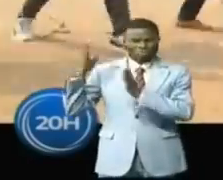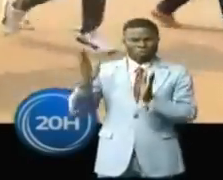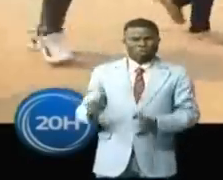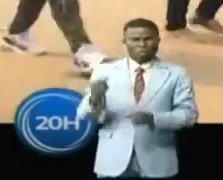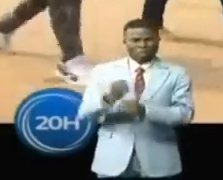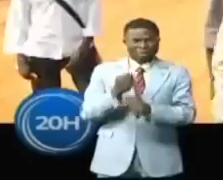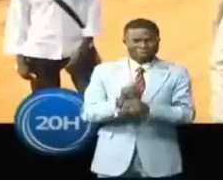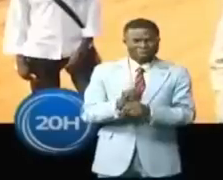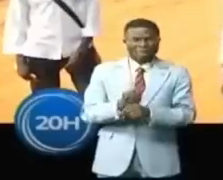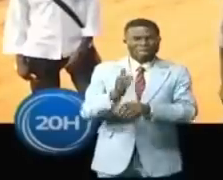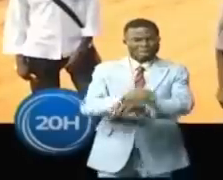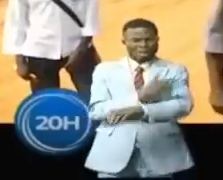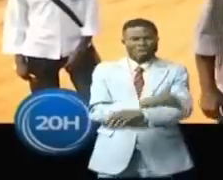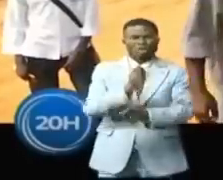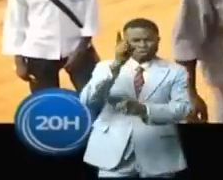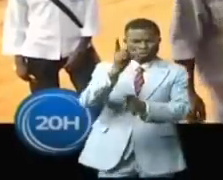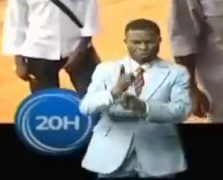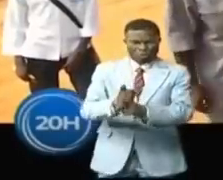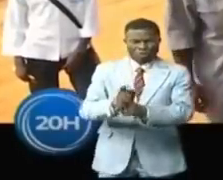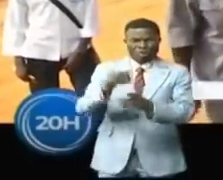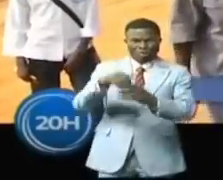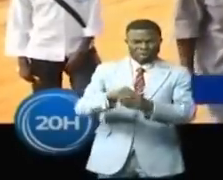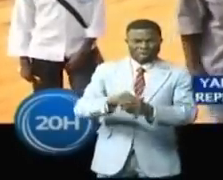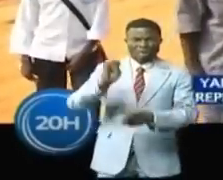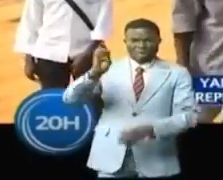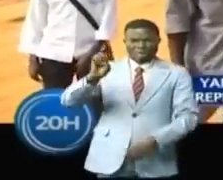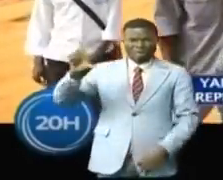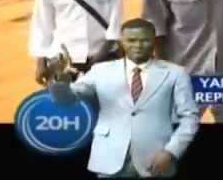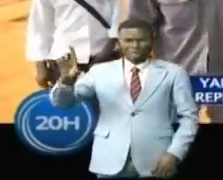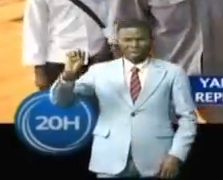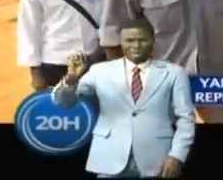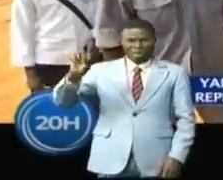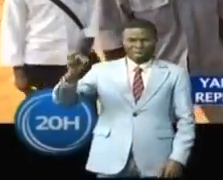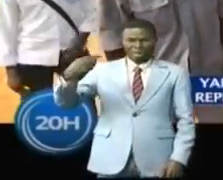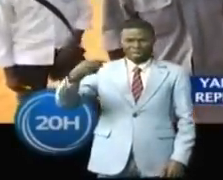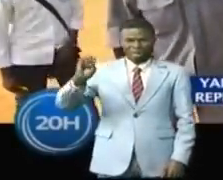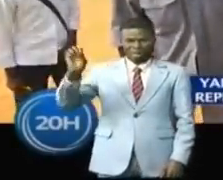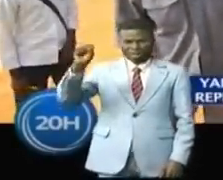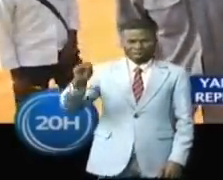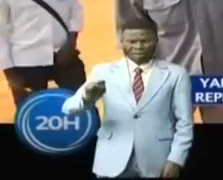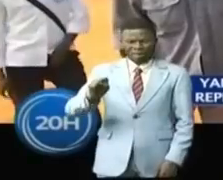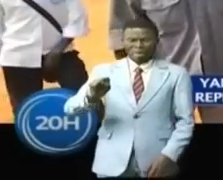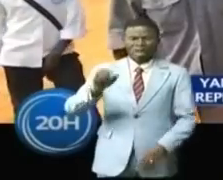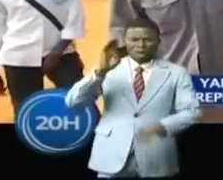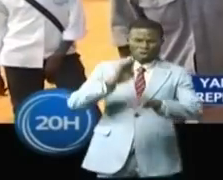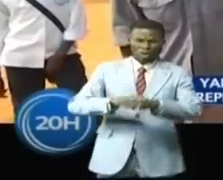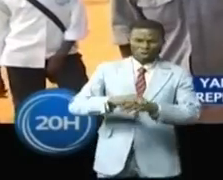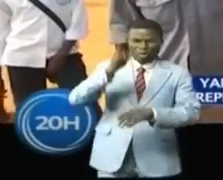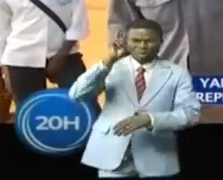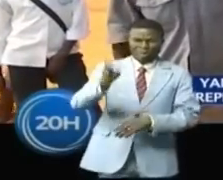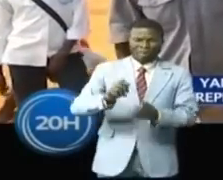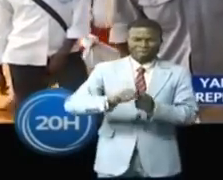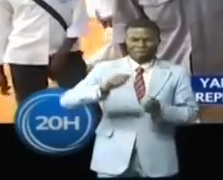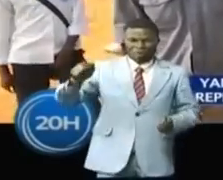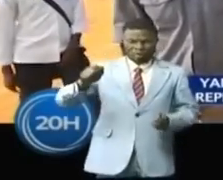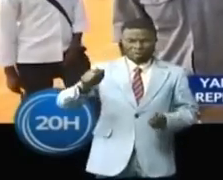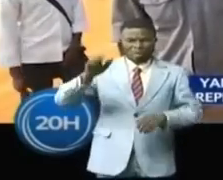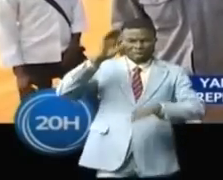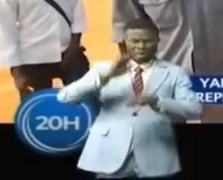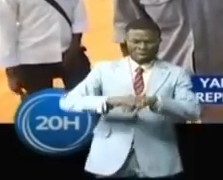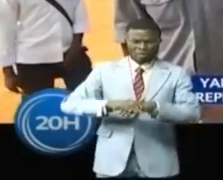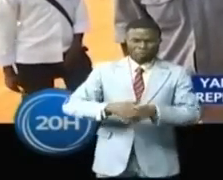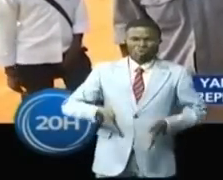avancement significatif déjà au niveau de l'Engessa, parce qu'on est presque à 200 mètres pour sortir sur